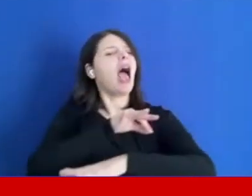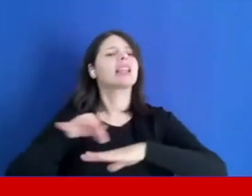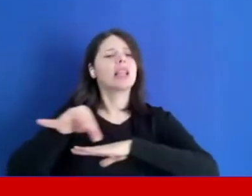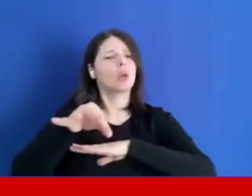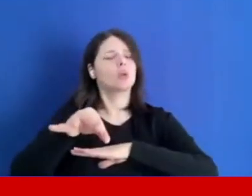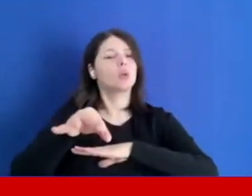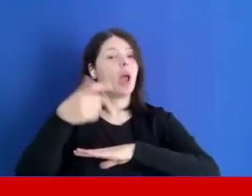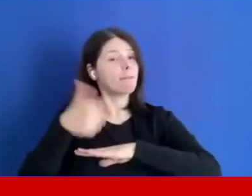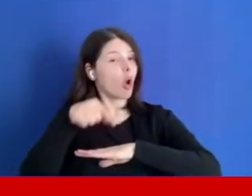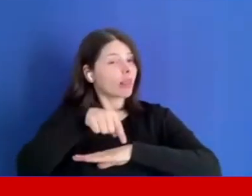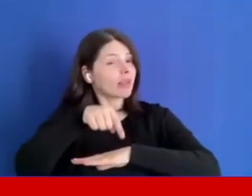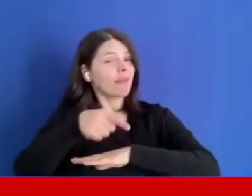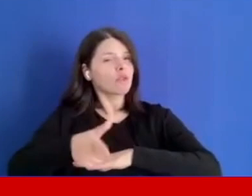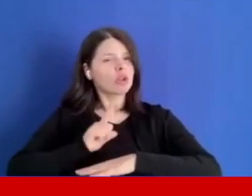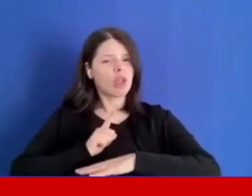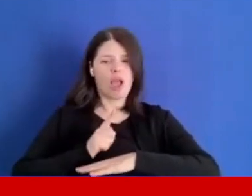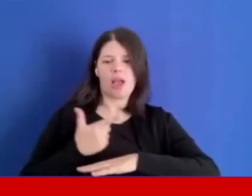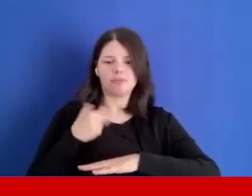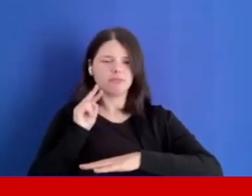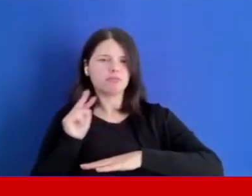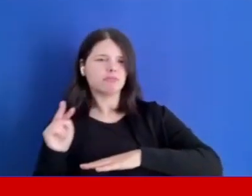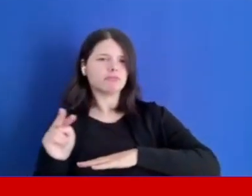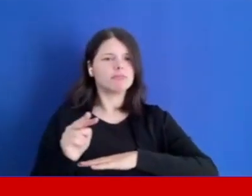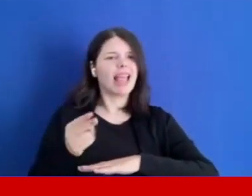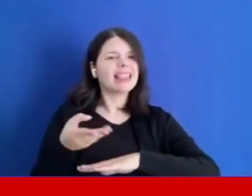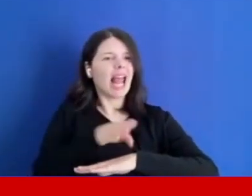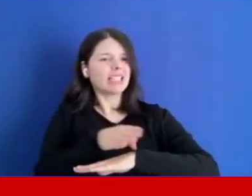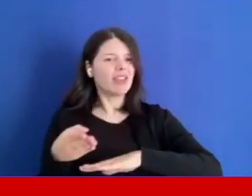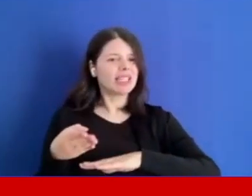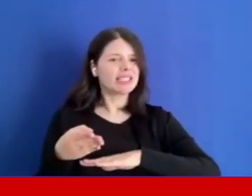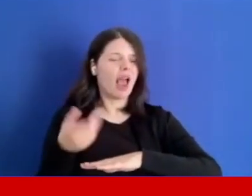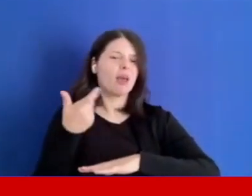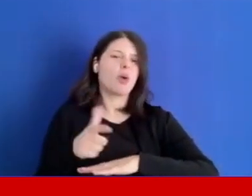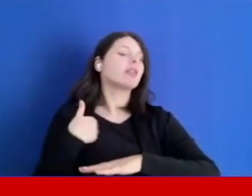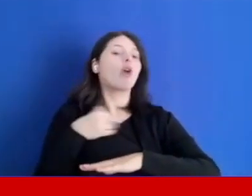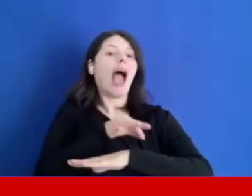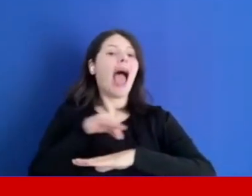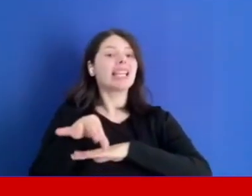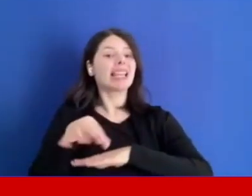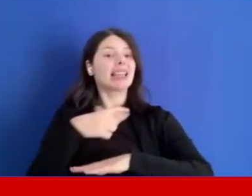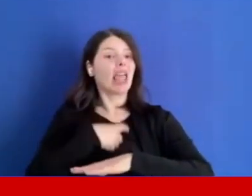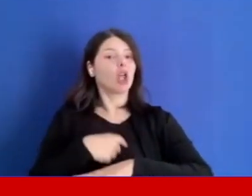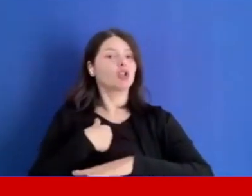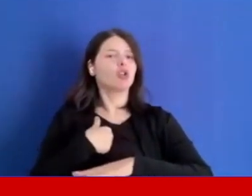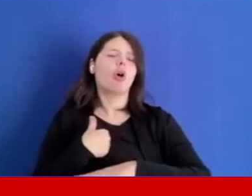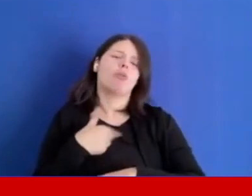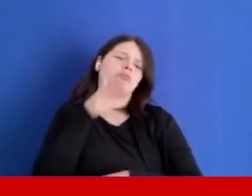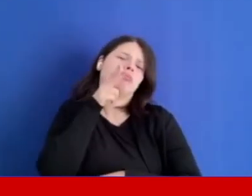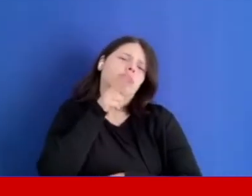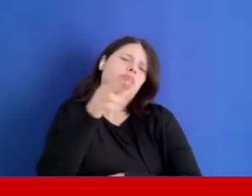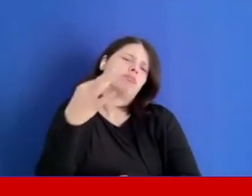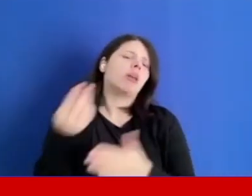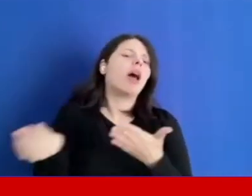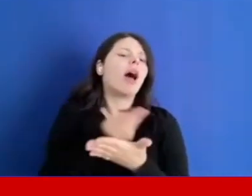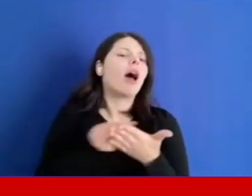mi permetteva di vedere le cose in maniera trasversale, anche perché come architetto già ero brava a disegnare e